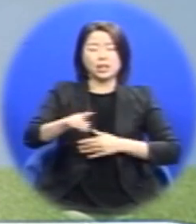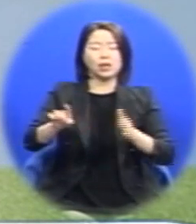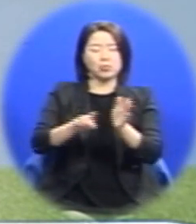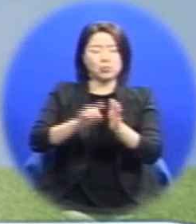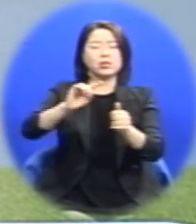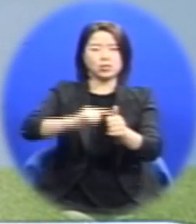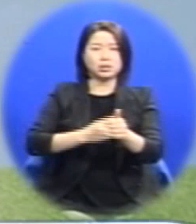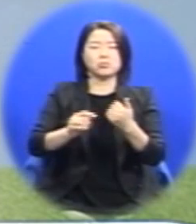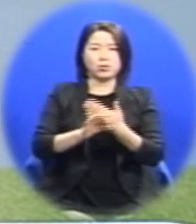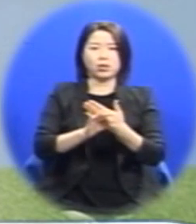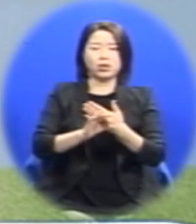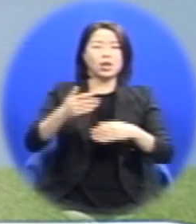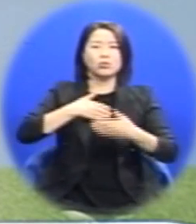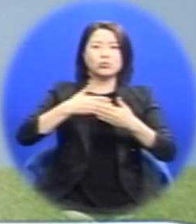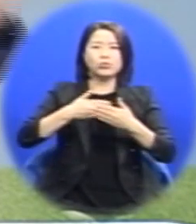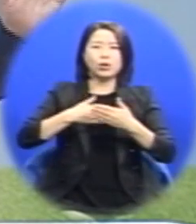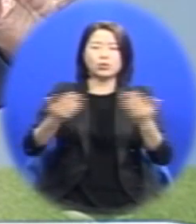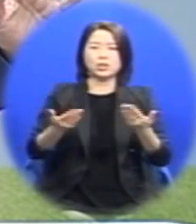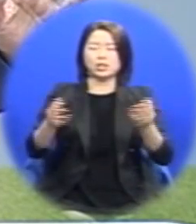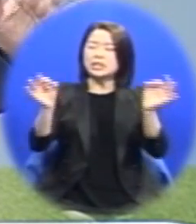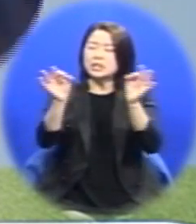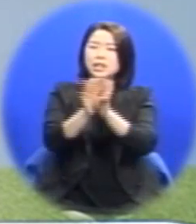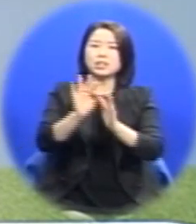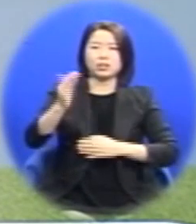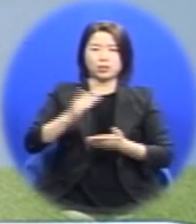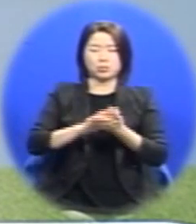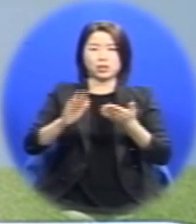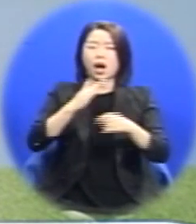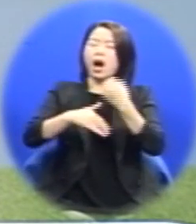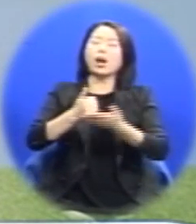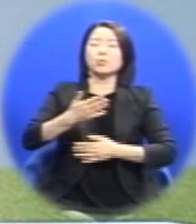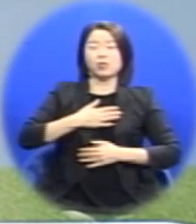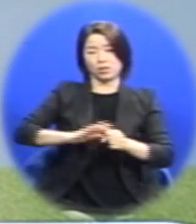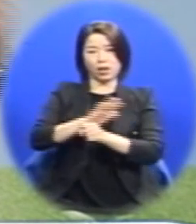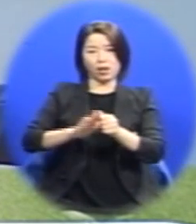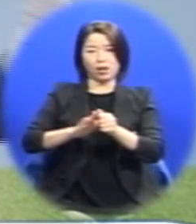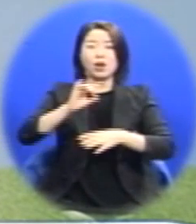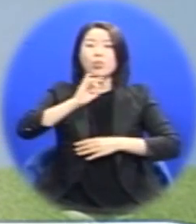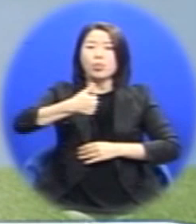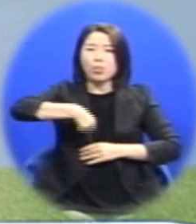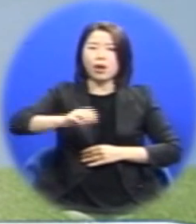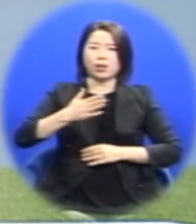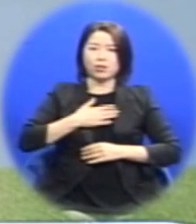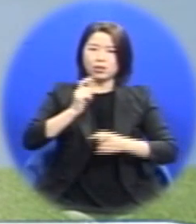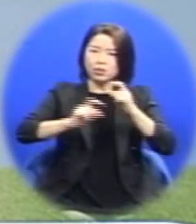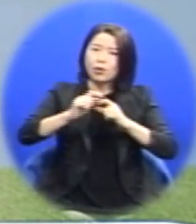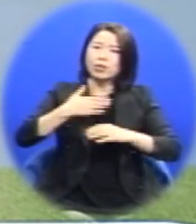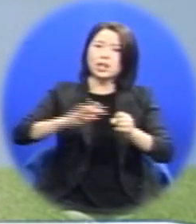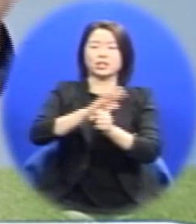믿어지면 그러면 두려운 일이 없어집니다. 하나님이 나를 사랑하시는데 독생자보다 날 더